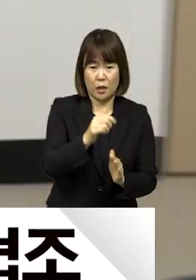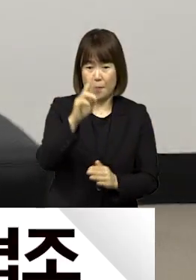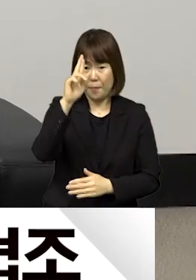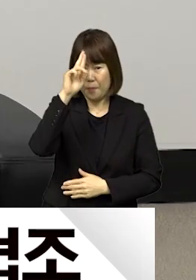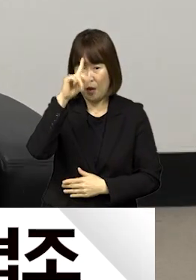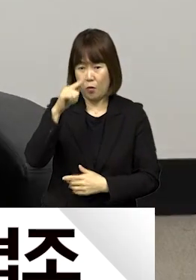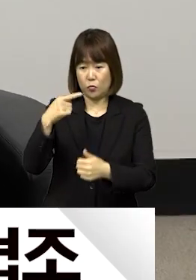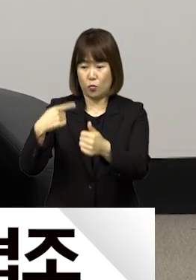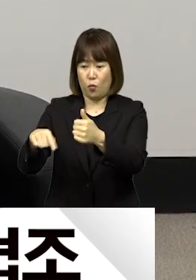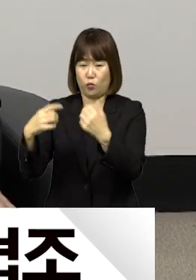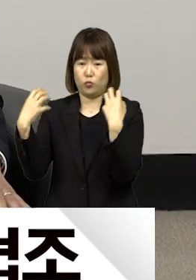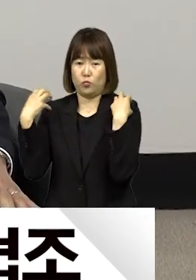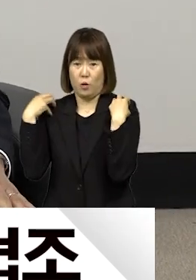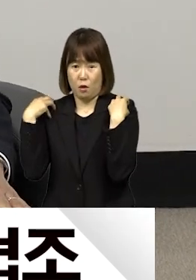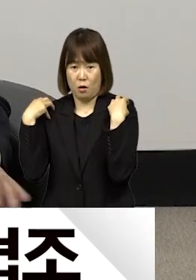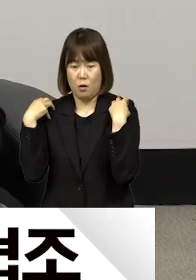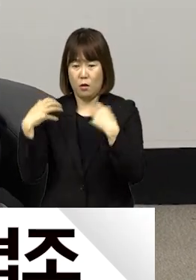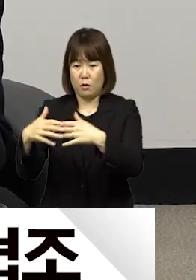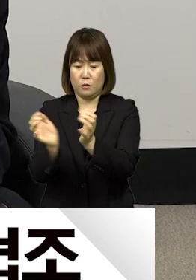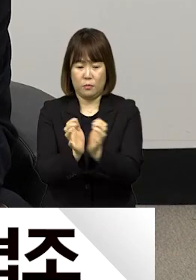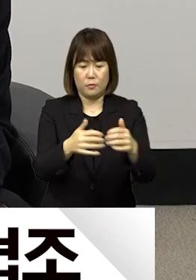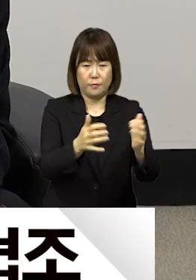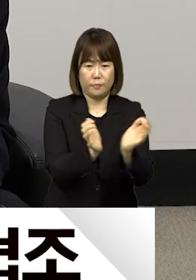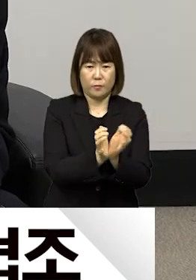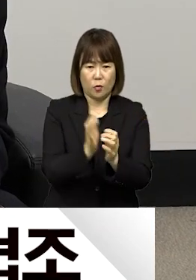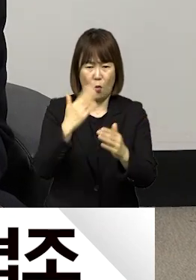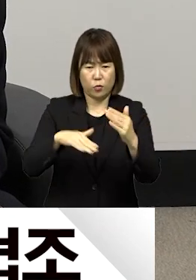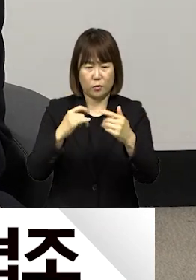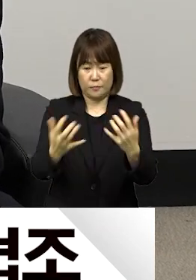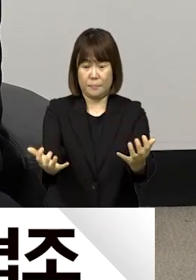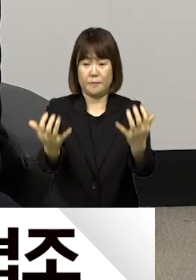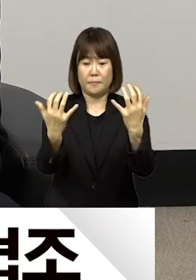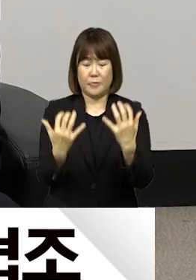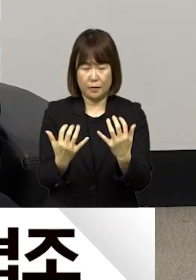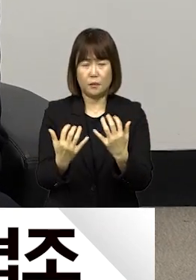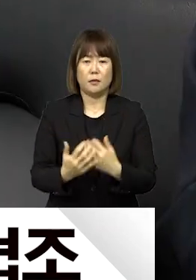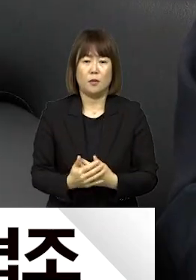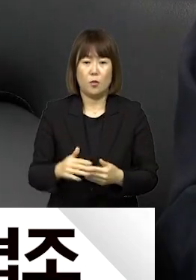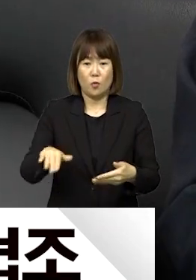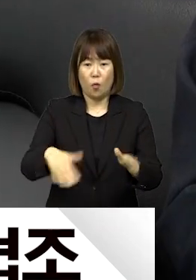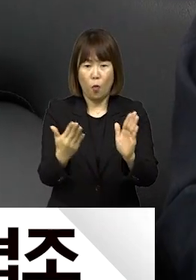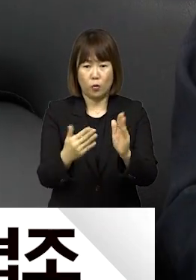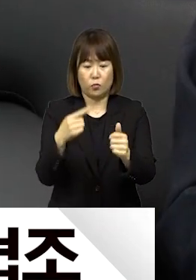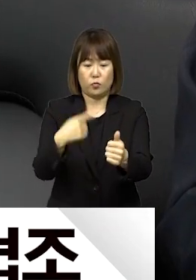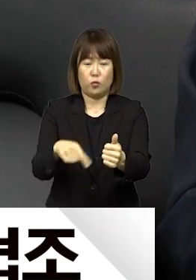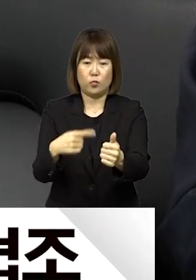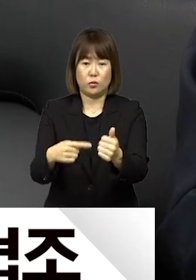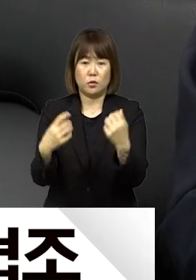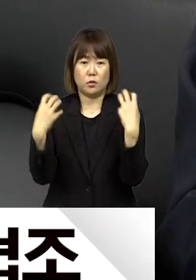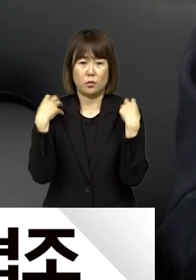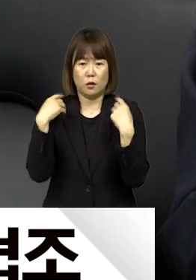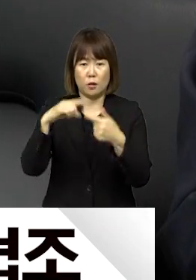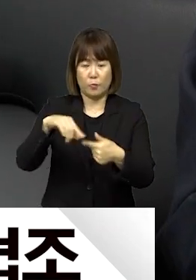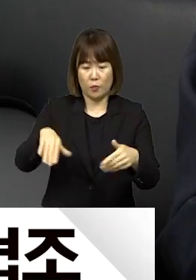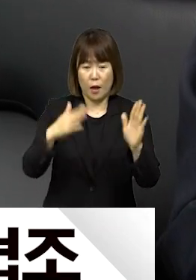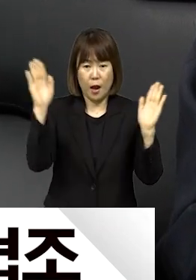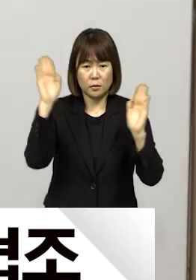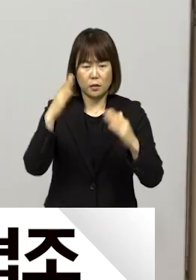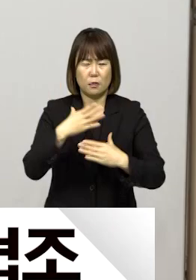나동현 시장과 박종훈 도교육감을 비롯해 두 기간 관계에 공무원이 참석했으며 도교육청은